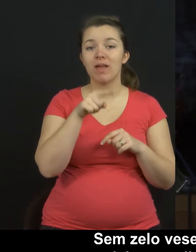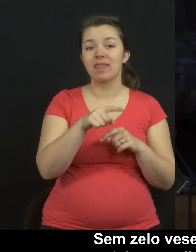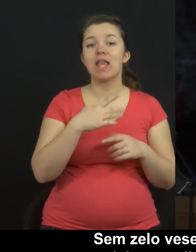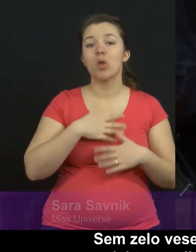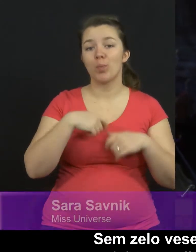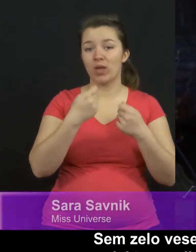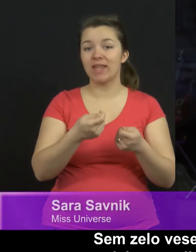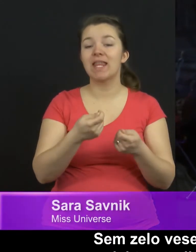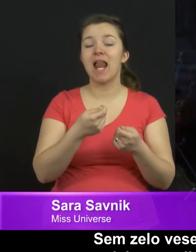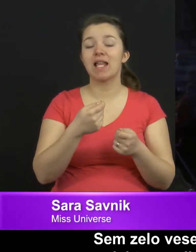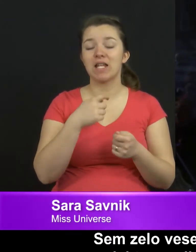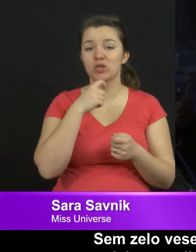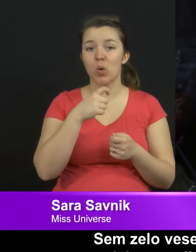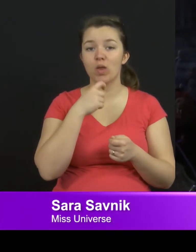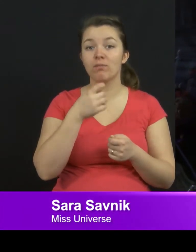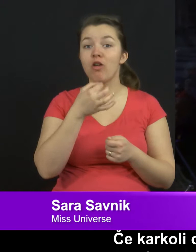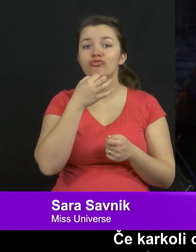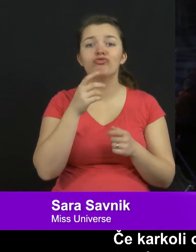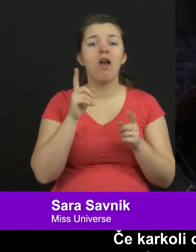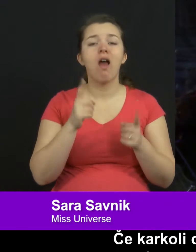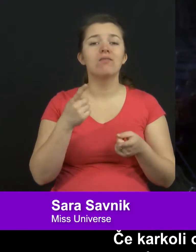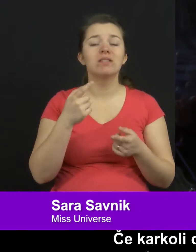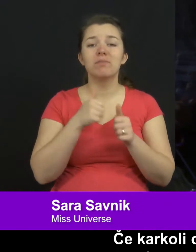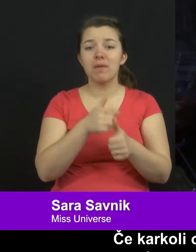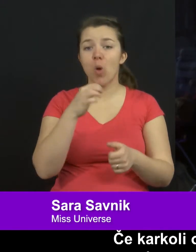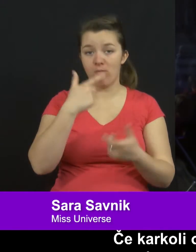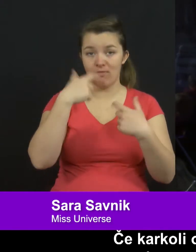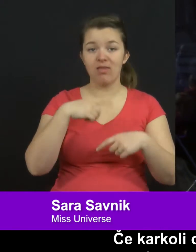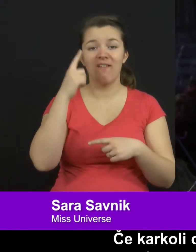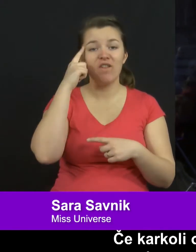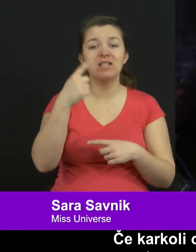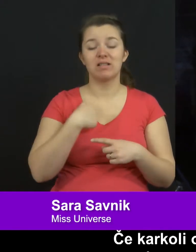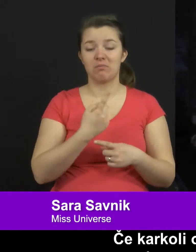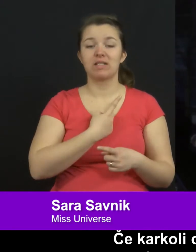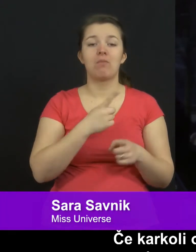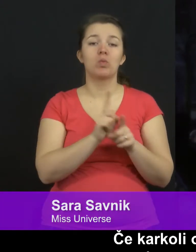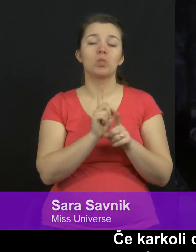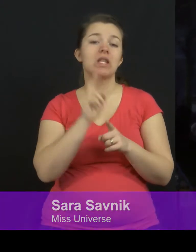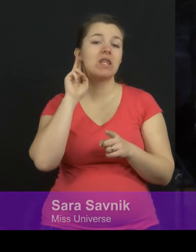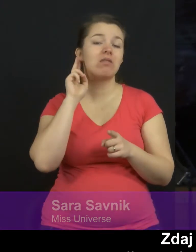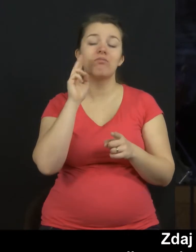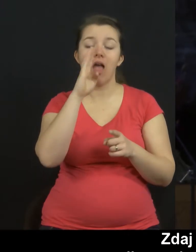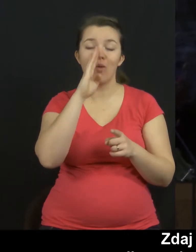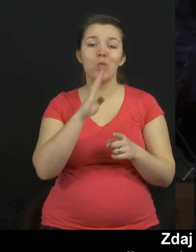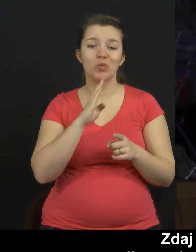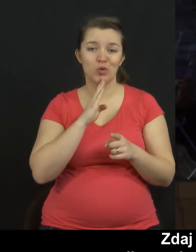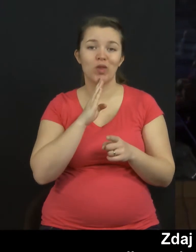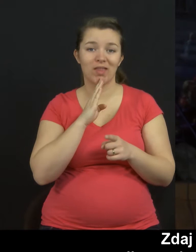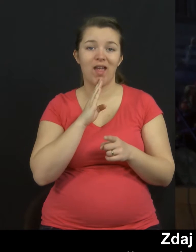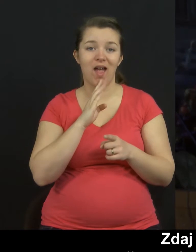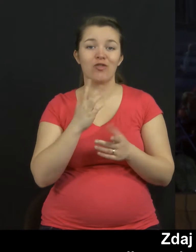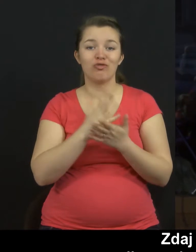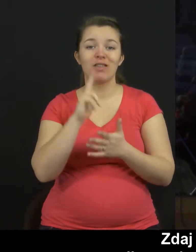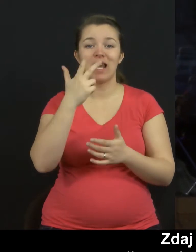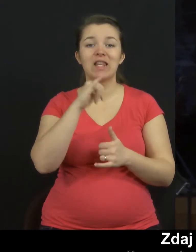te zgodbe, te dobrodelne zgodbe. Če karkoli spremljate o meni, veste, da sem tudi sama naključna.